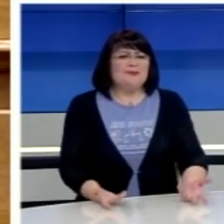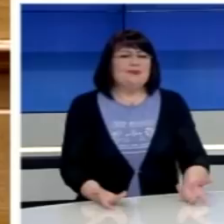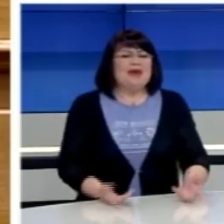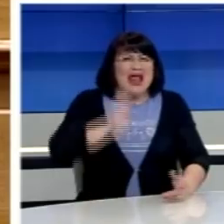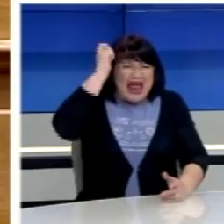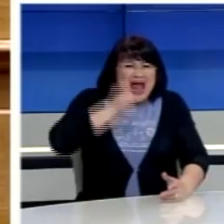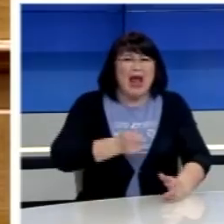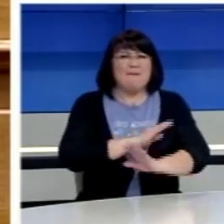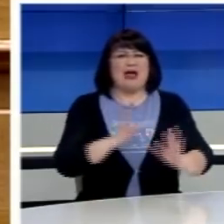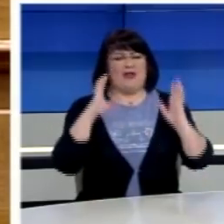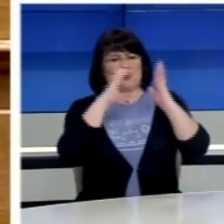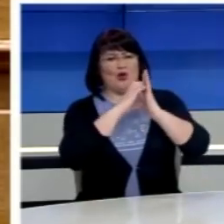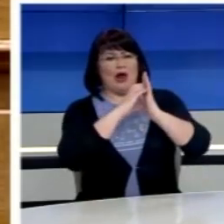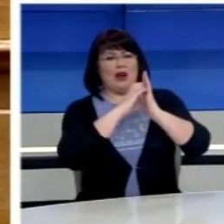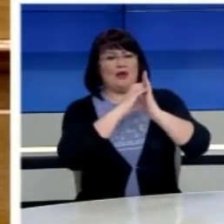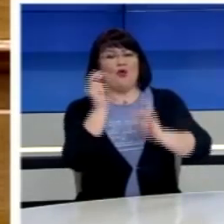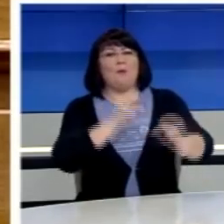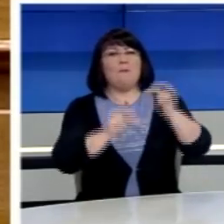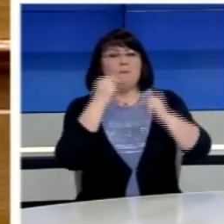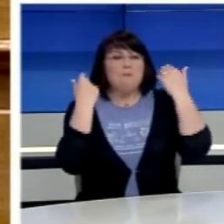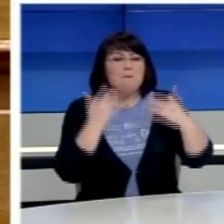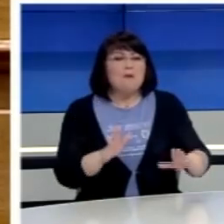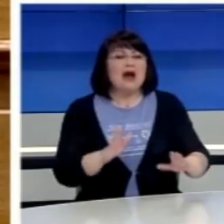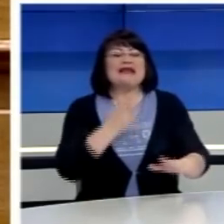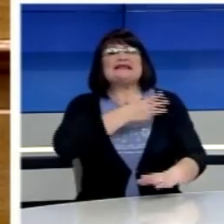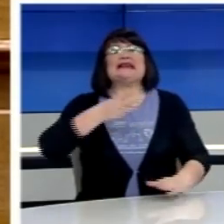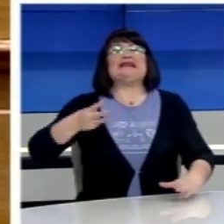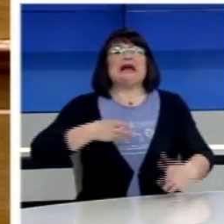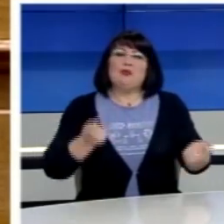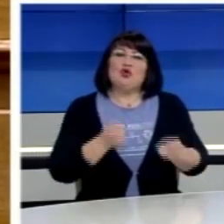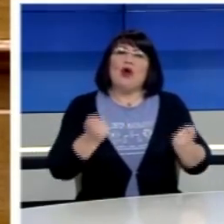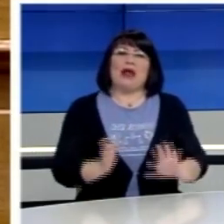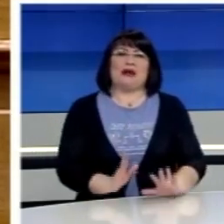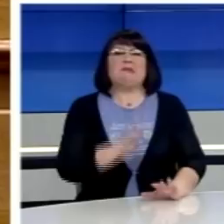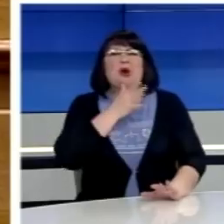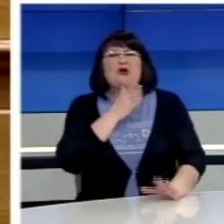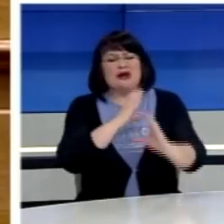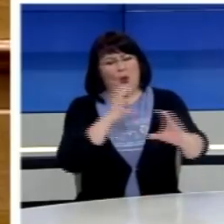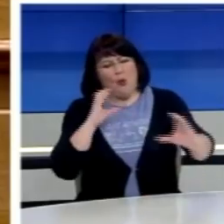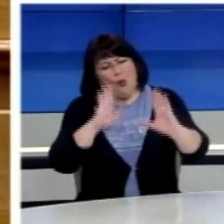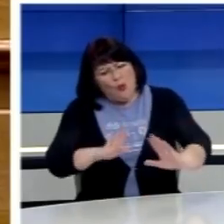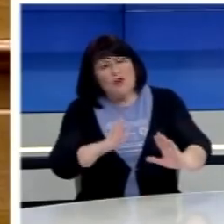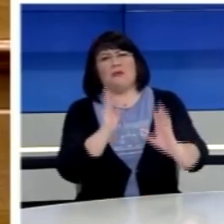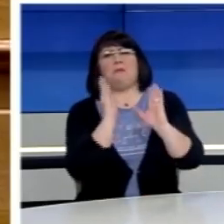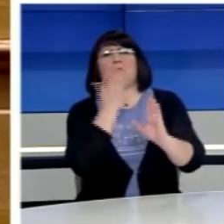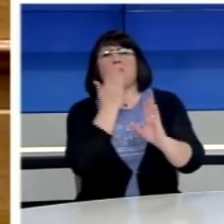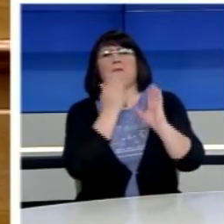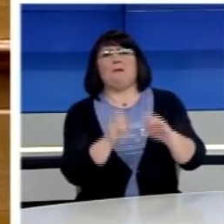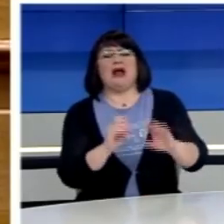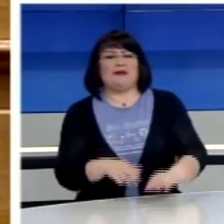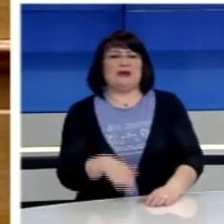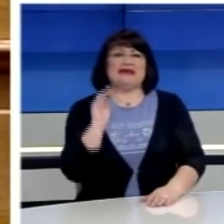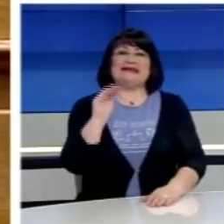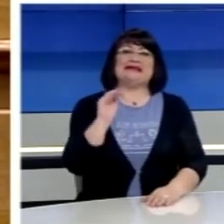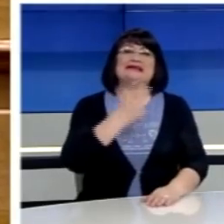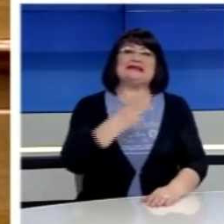το απαράδεκτο άρθρο που ψηφίστηκε επί ΣΥΡΙΖΑ? Εσάς, κυρίες και κύριοι του ΣΥΡΙΖΑ, επειδή δεν πάει